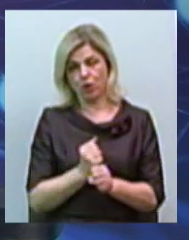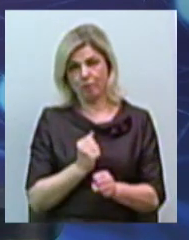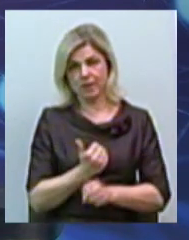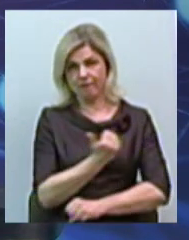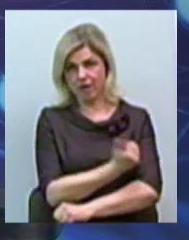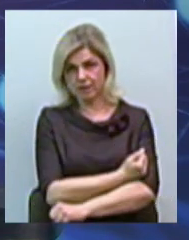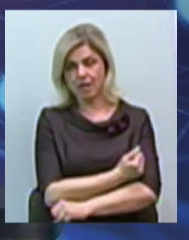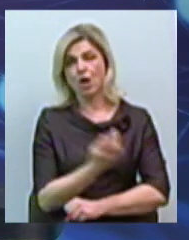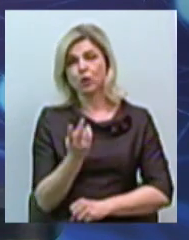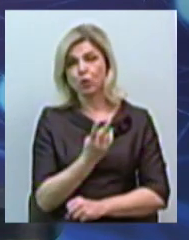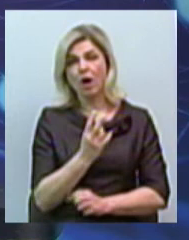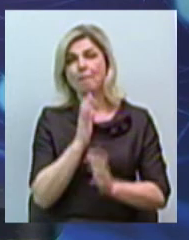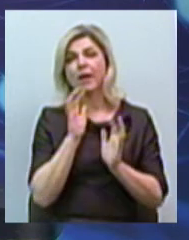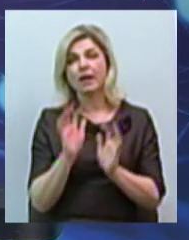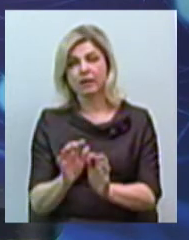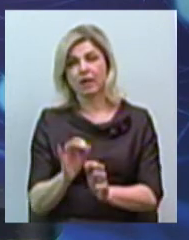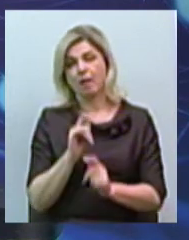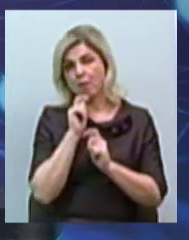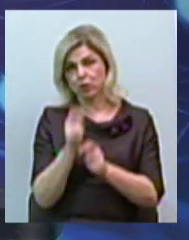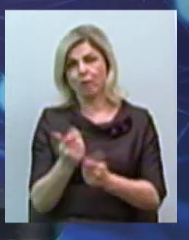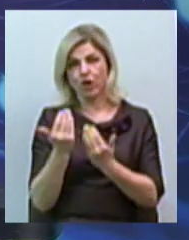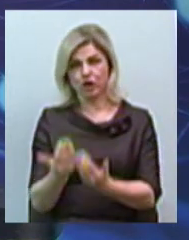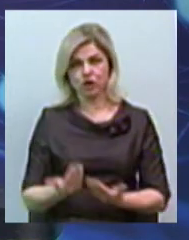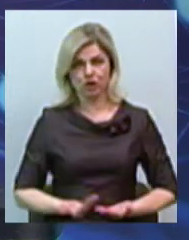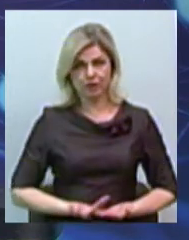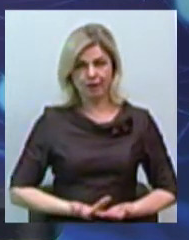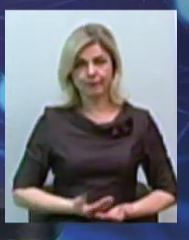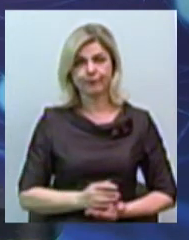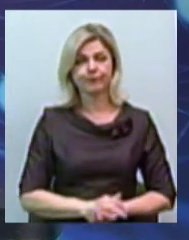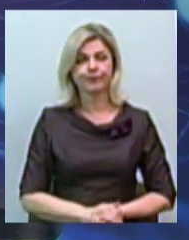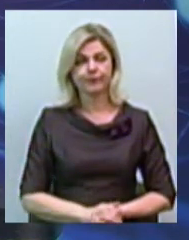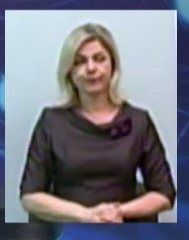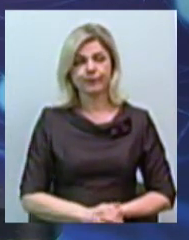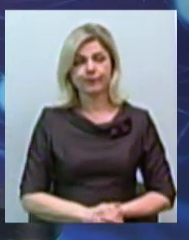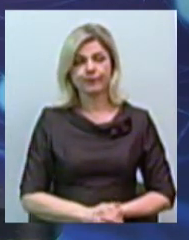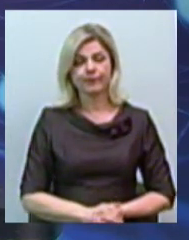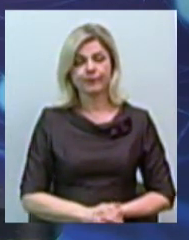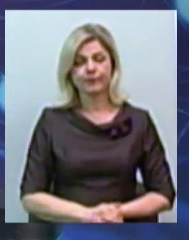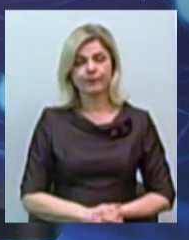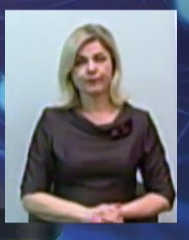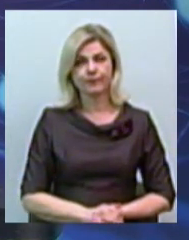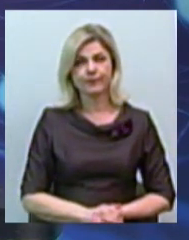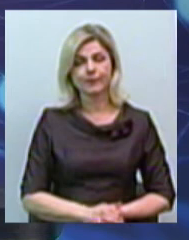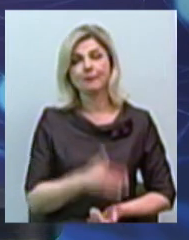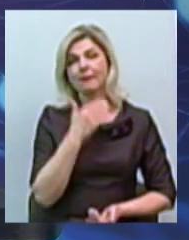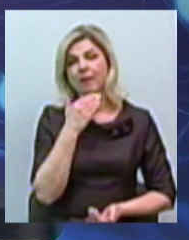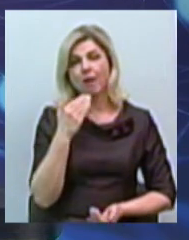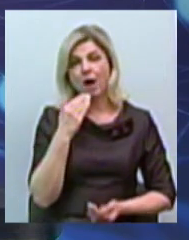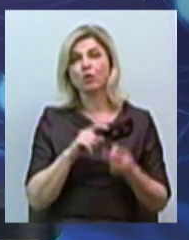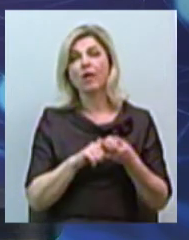можна вберегти і подарувати їй життя, тому що багато інфекцій